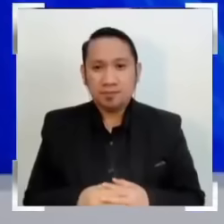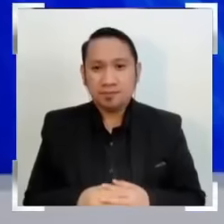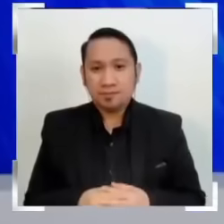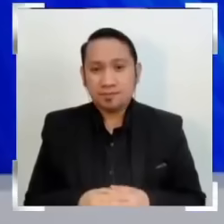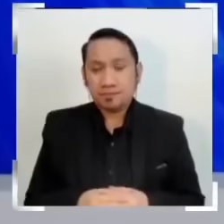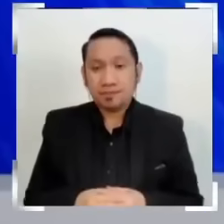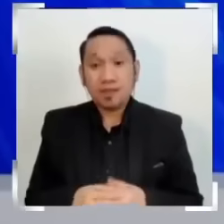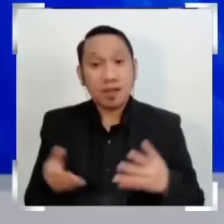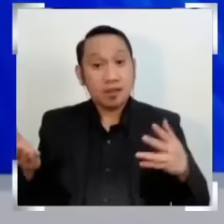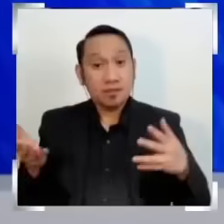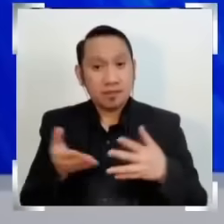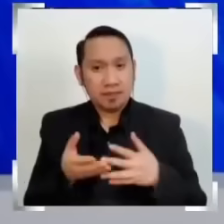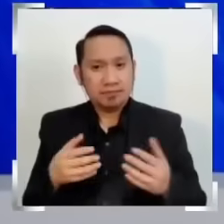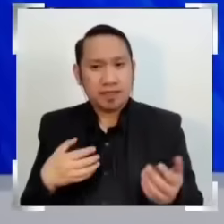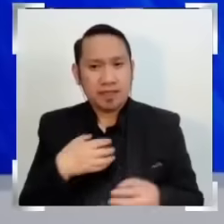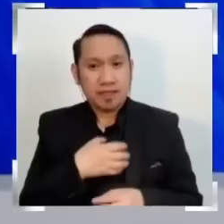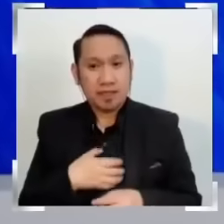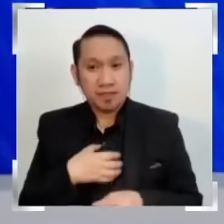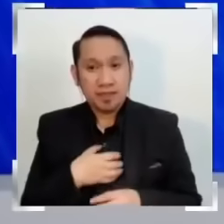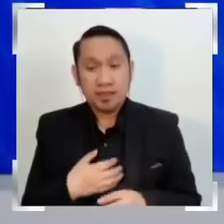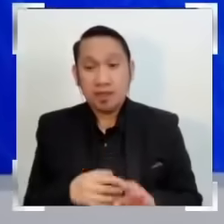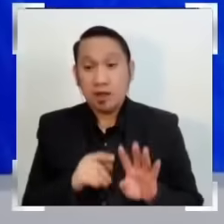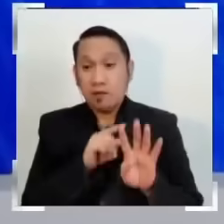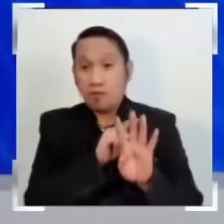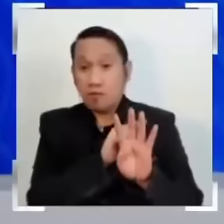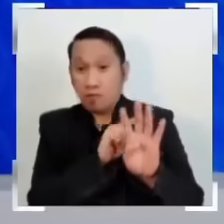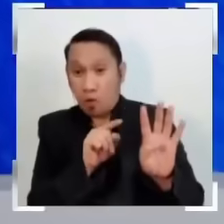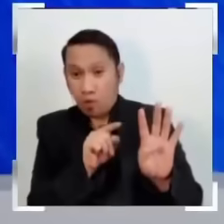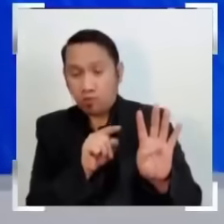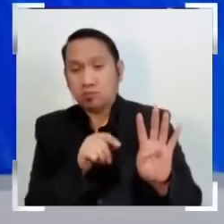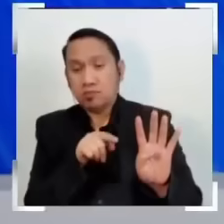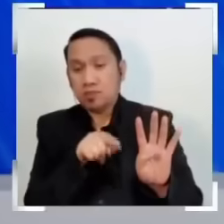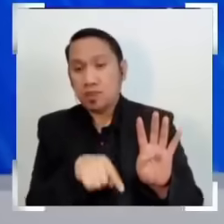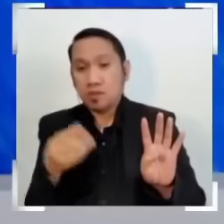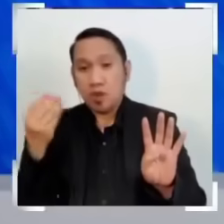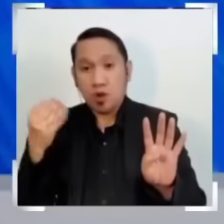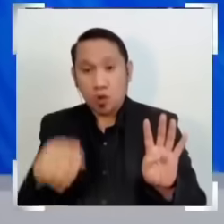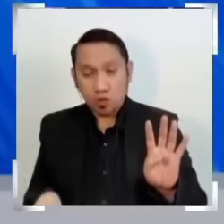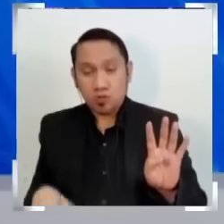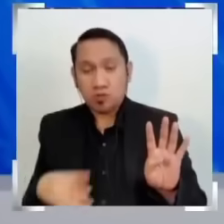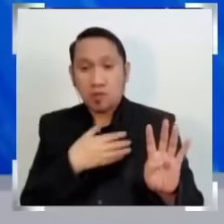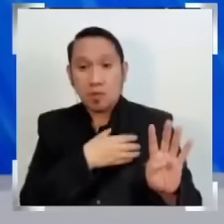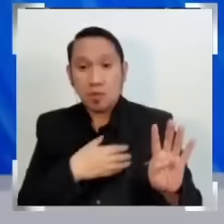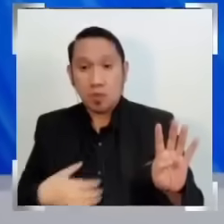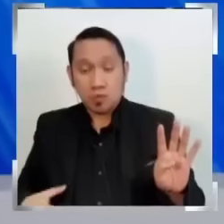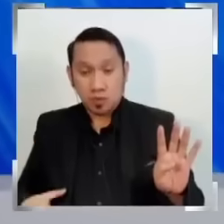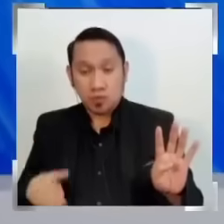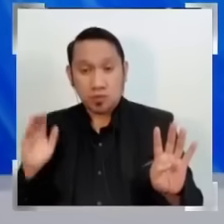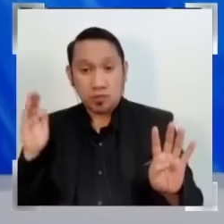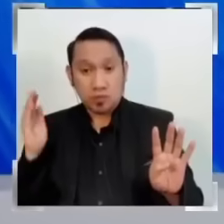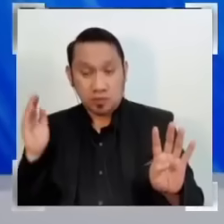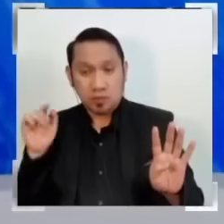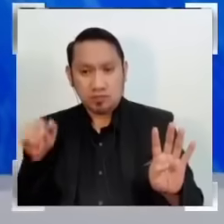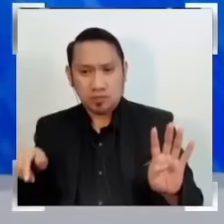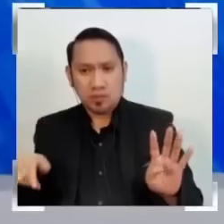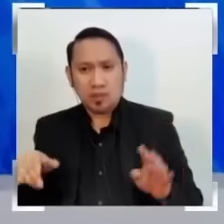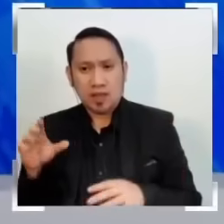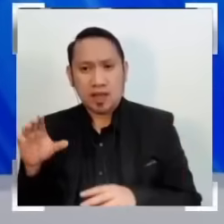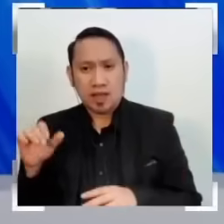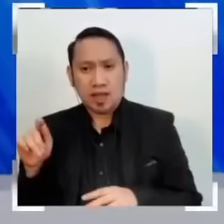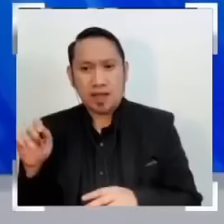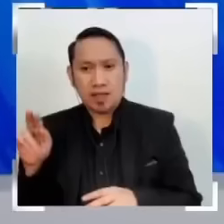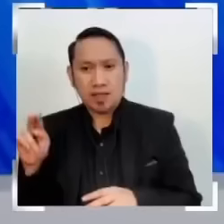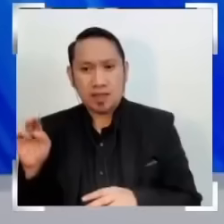Tinampahan na ng reklamo ang apat na sangkot umano sa pagkawala ng beauty pageant candidate na si Catherine Camilon. Kabilang dito ang pulis